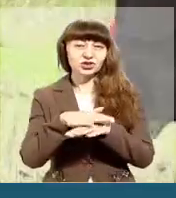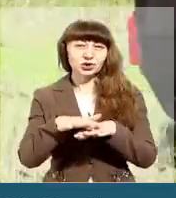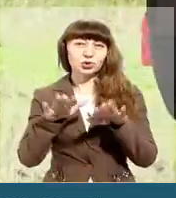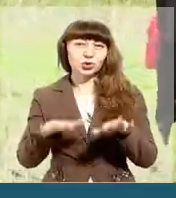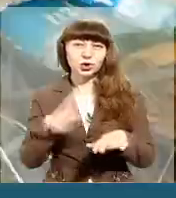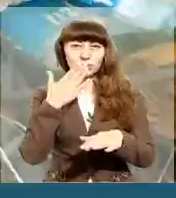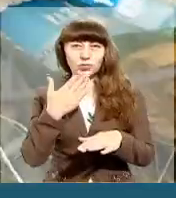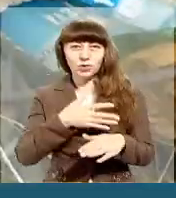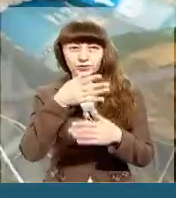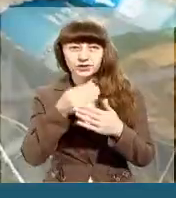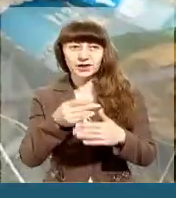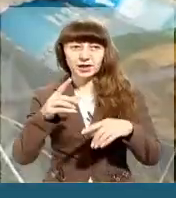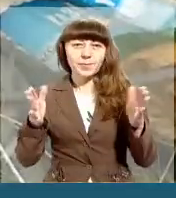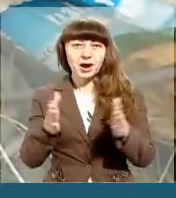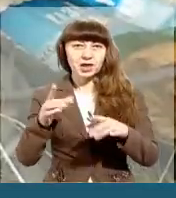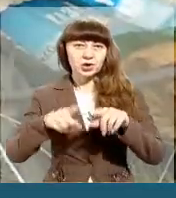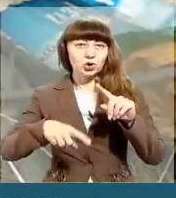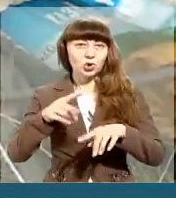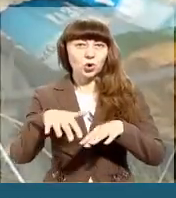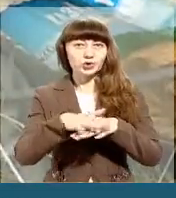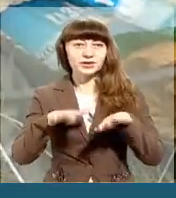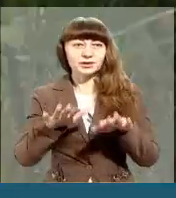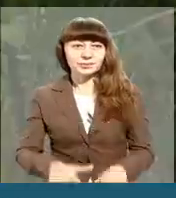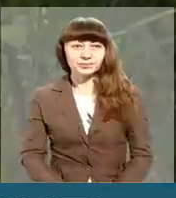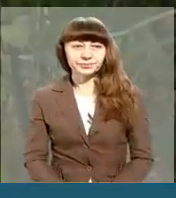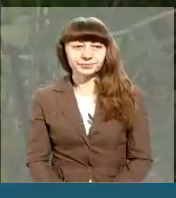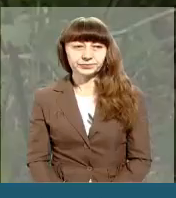емес, бүкіл елдің экологиялық дамуын қамтамасыз